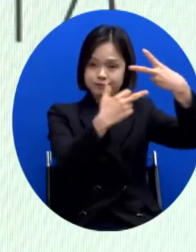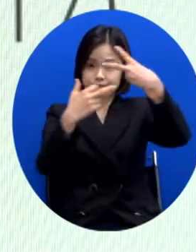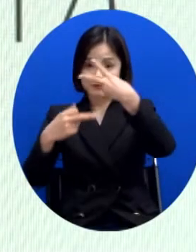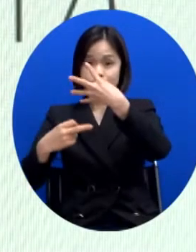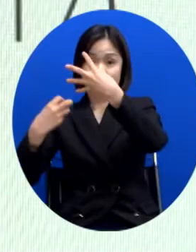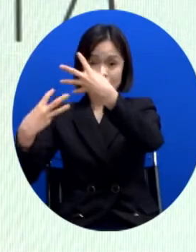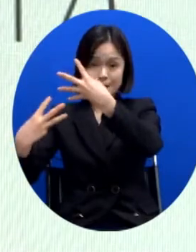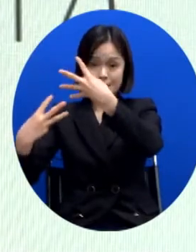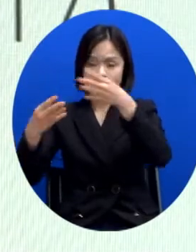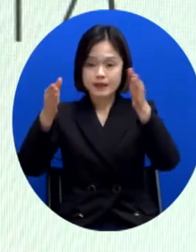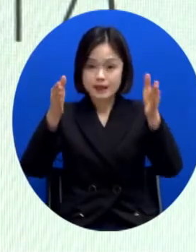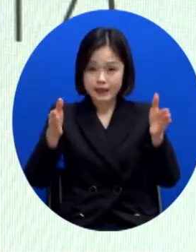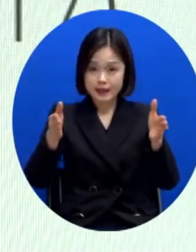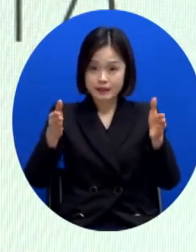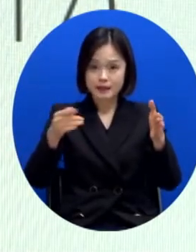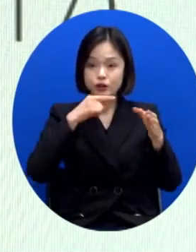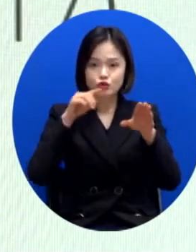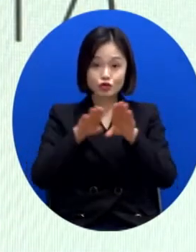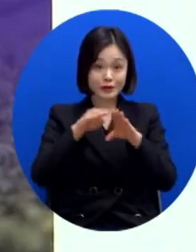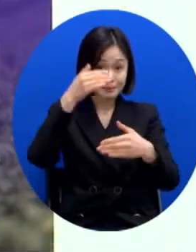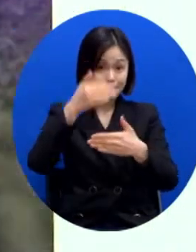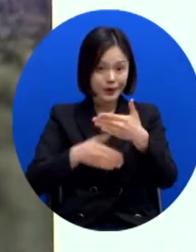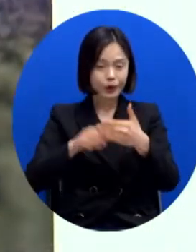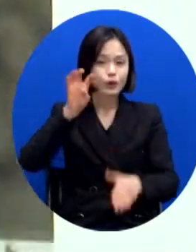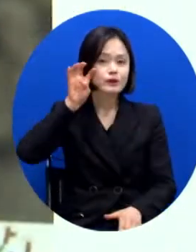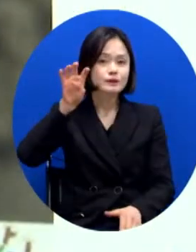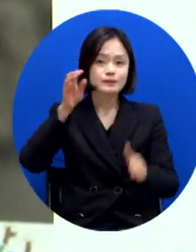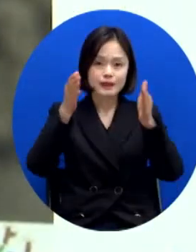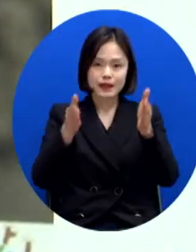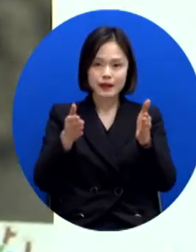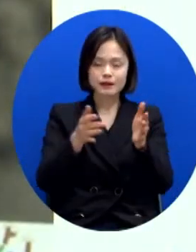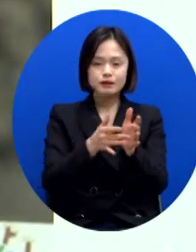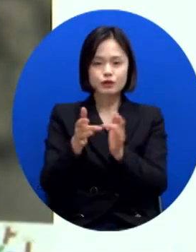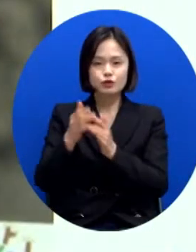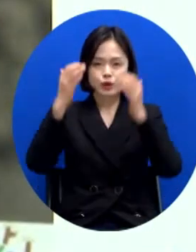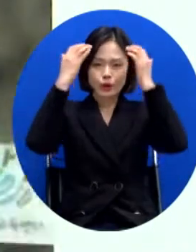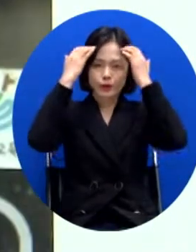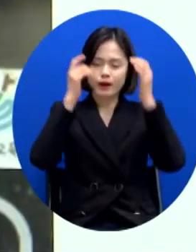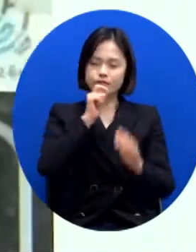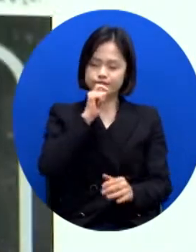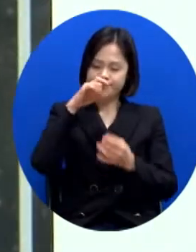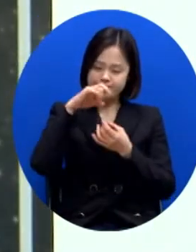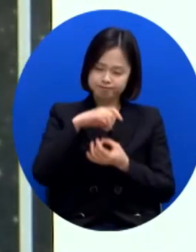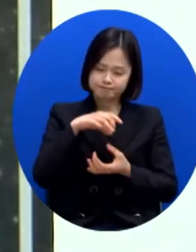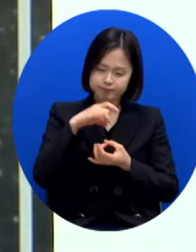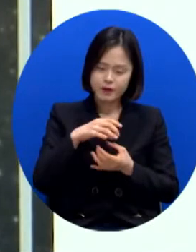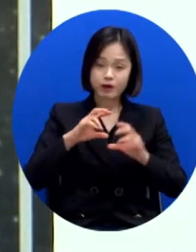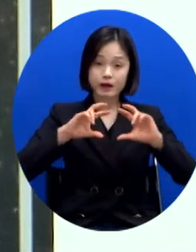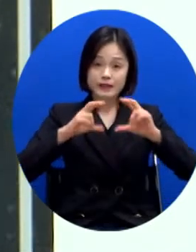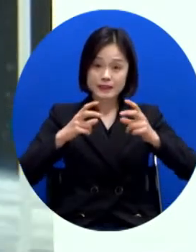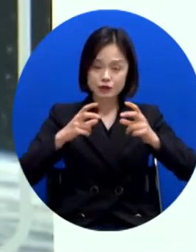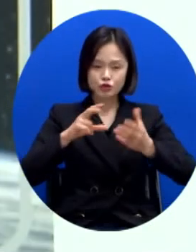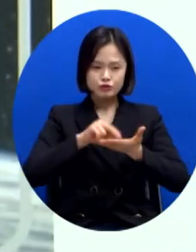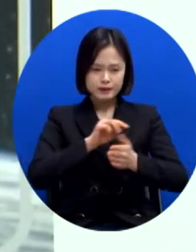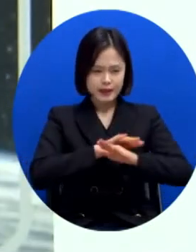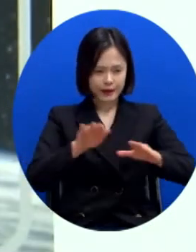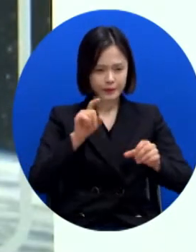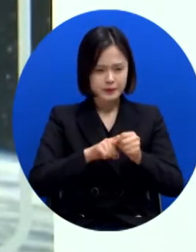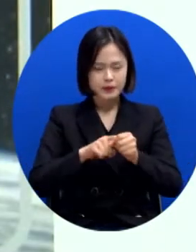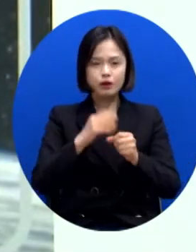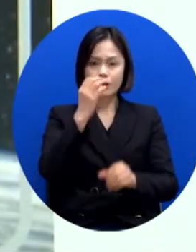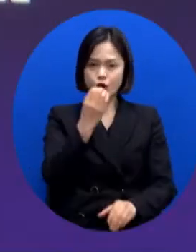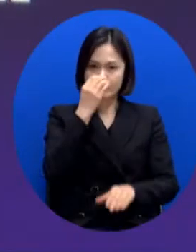주일을 제외한 40일 동안 예수 그리스도의 고난을 묵상하며 지구의 아픔을 덜어주는 거룩한 습관 에